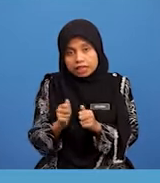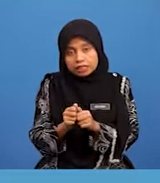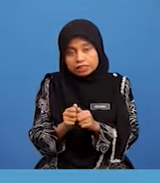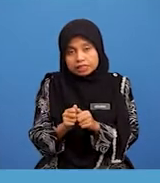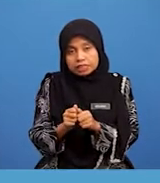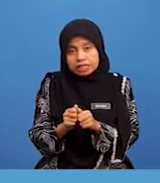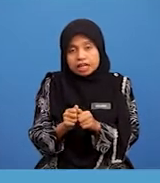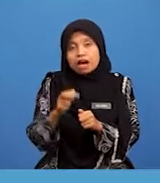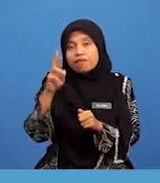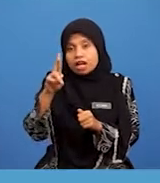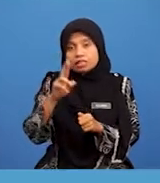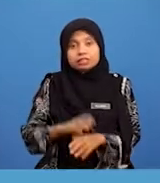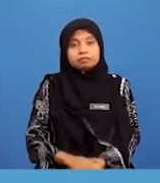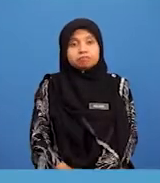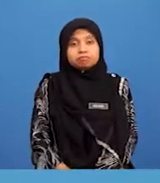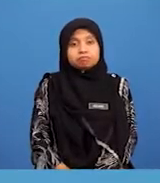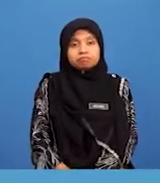butiran realisasi.